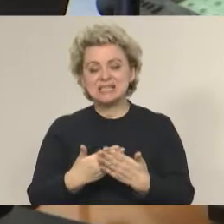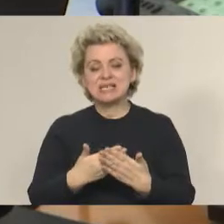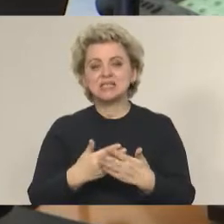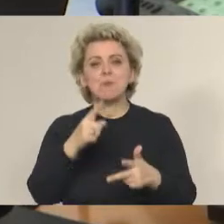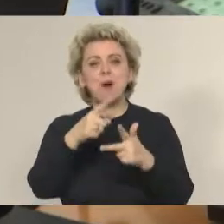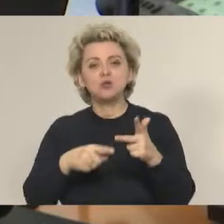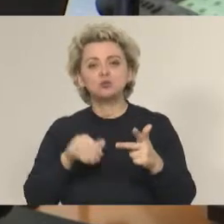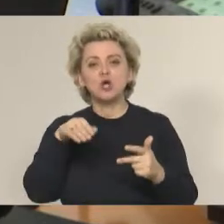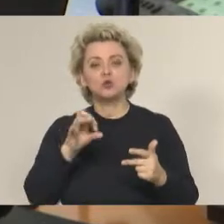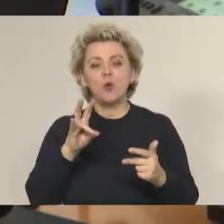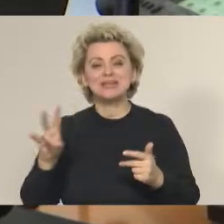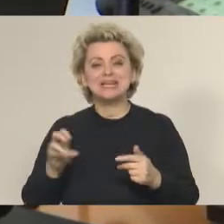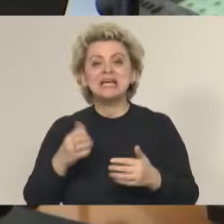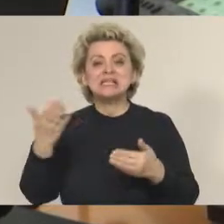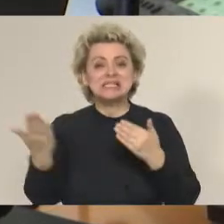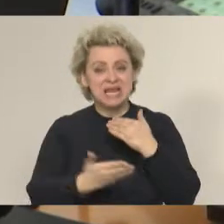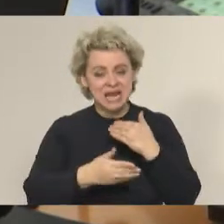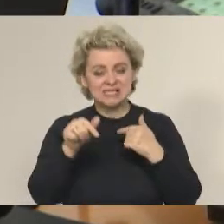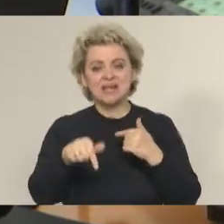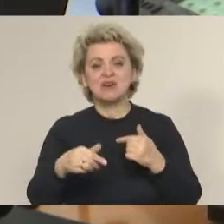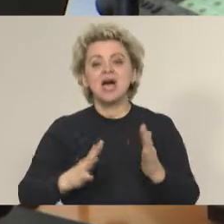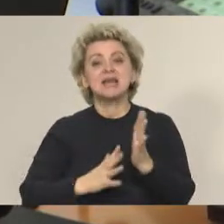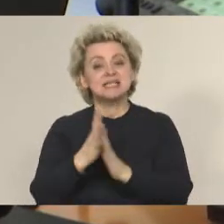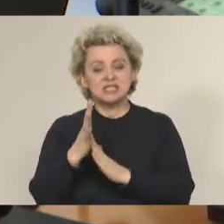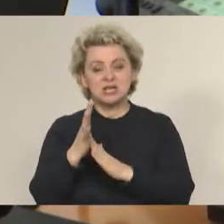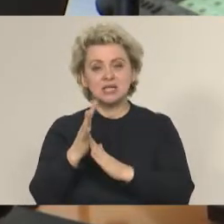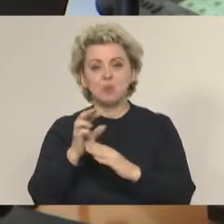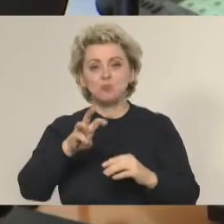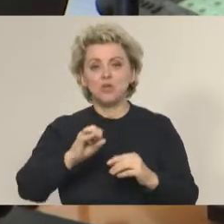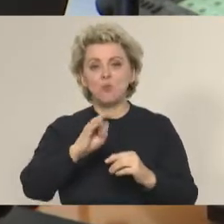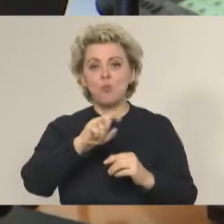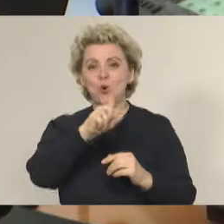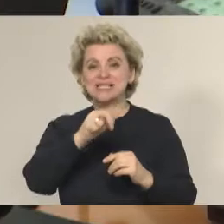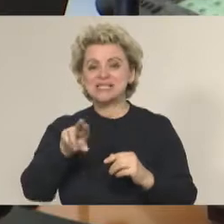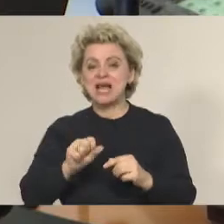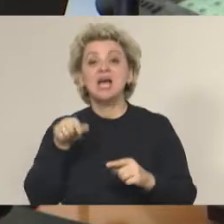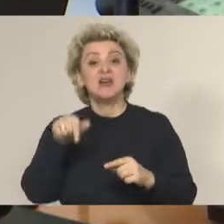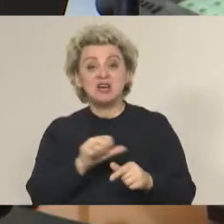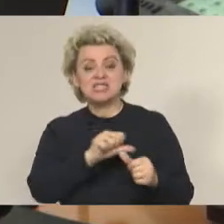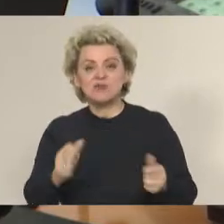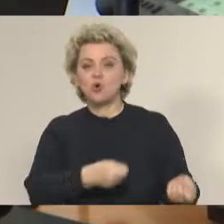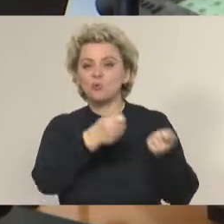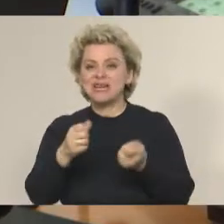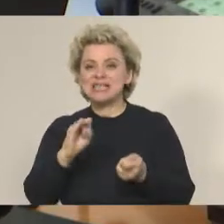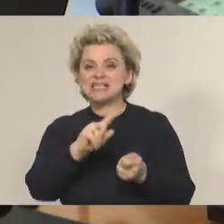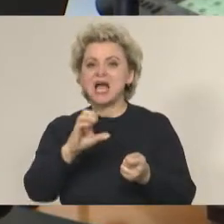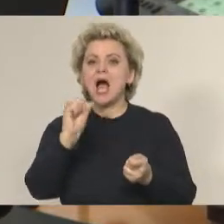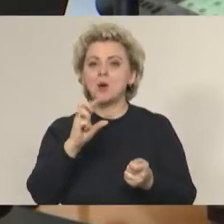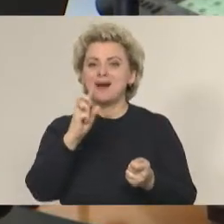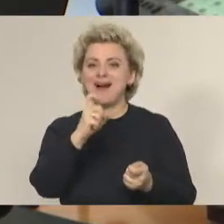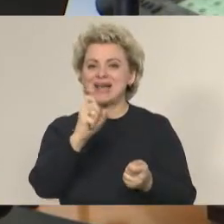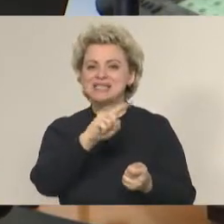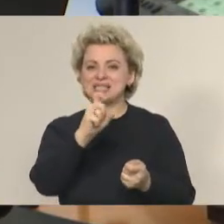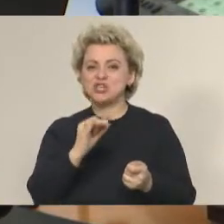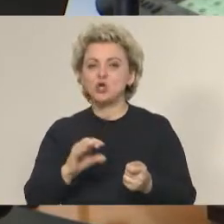около 1,5 тонн срезов растения мимоза. В основном мимоза возится из Абхазии